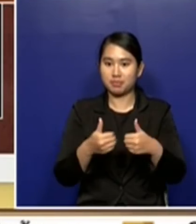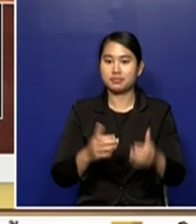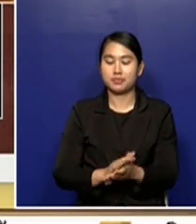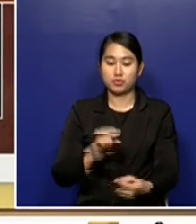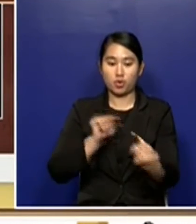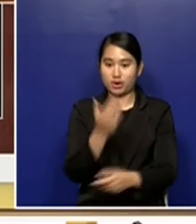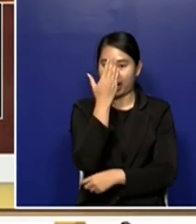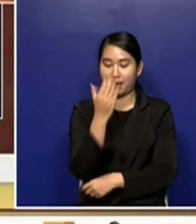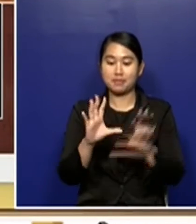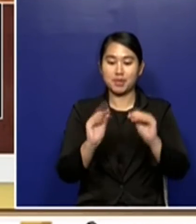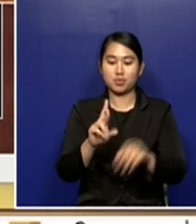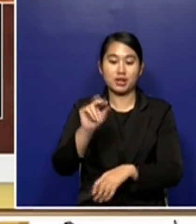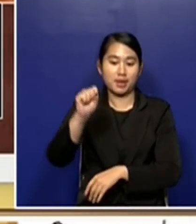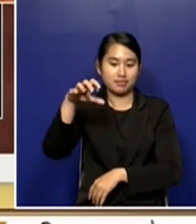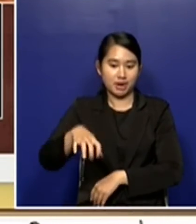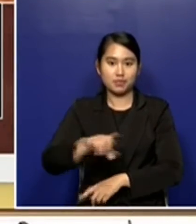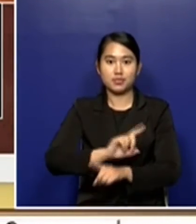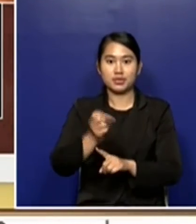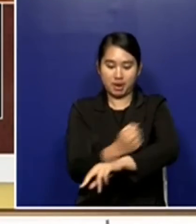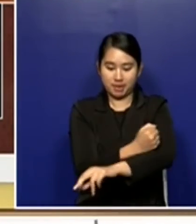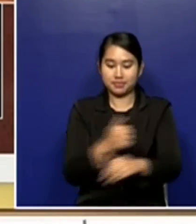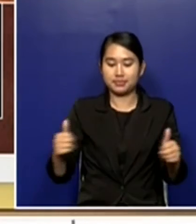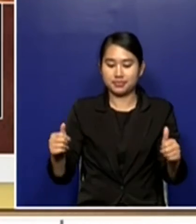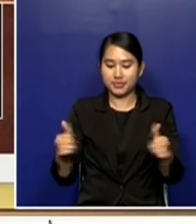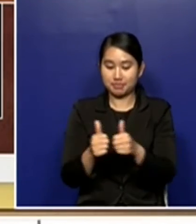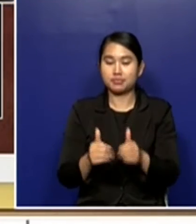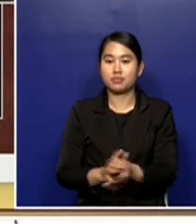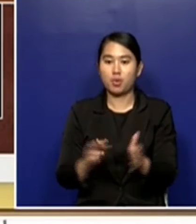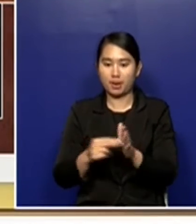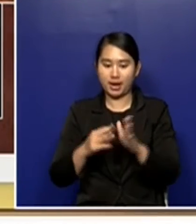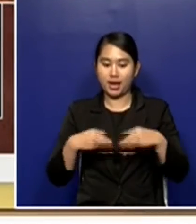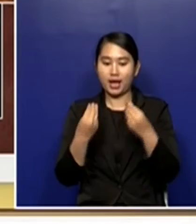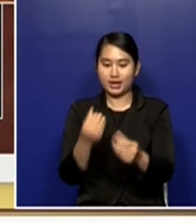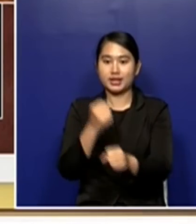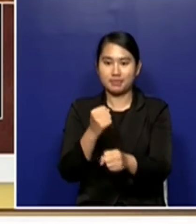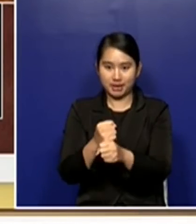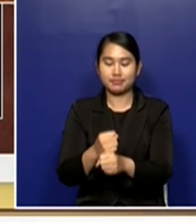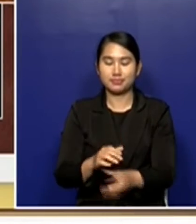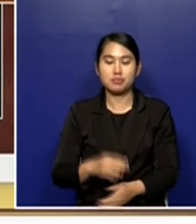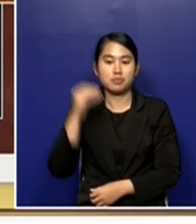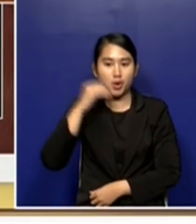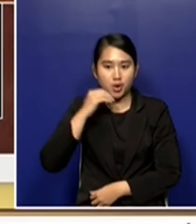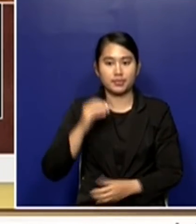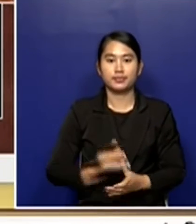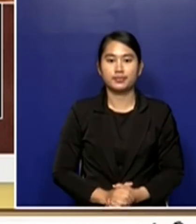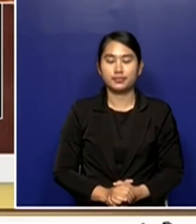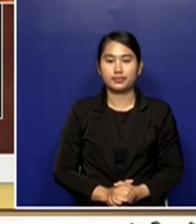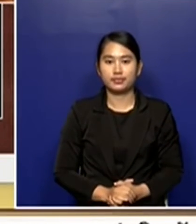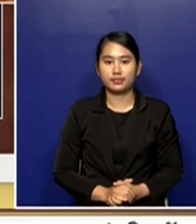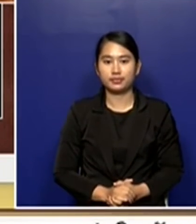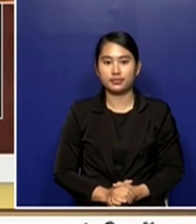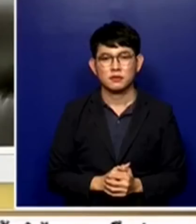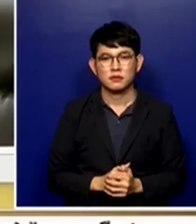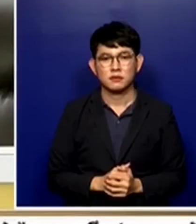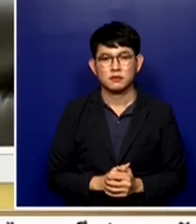อวุธปืนยิงและพยายามเชื่อมโยงใหเหนว่าคนที่นำมอบมาเป็ทีมและเป็คนสนิของนายสุชาติซึ่นายสุชาิก็